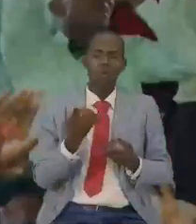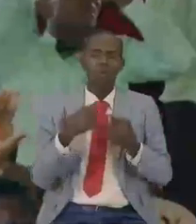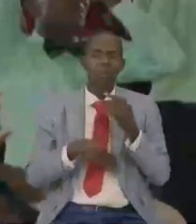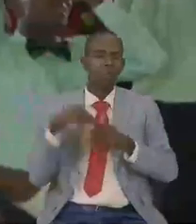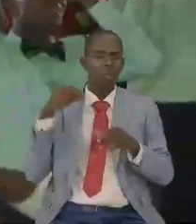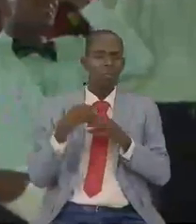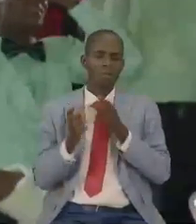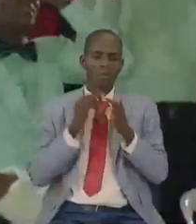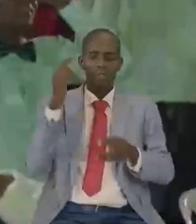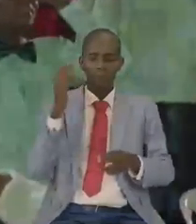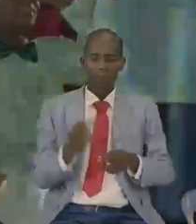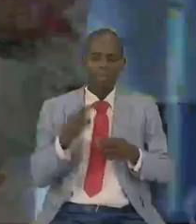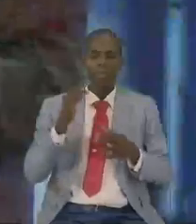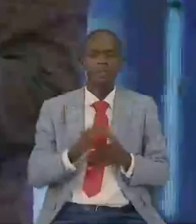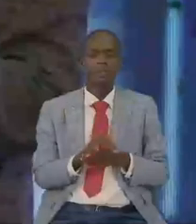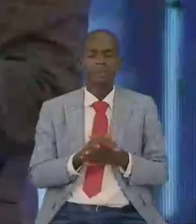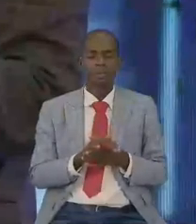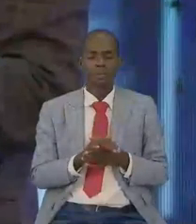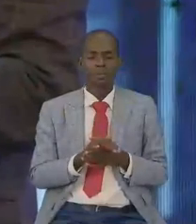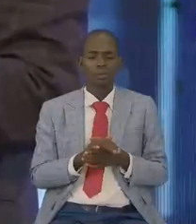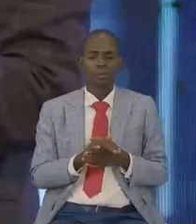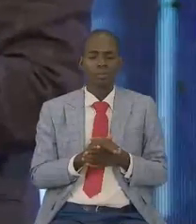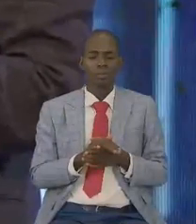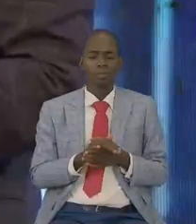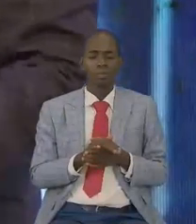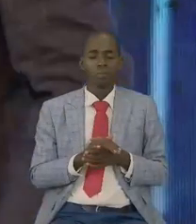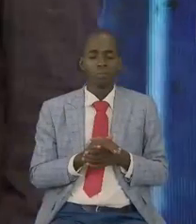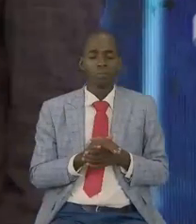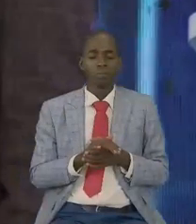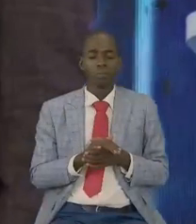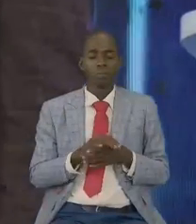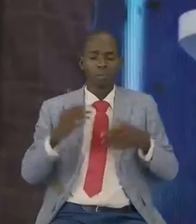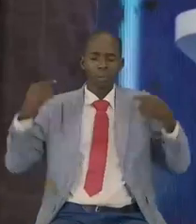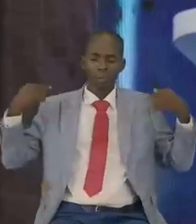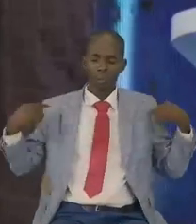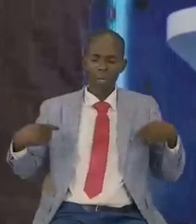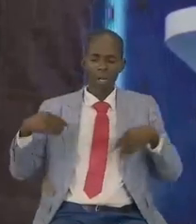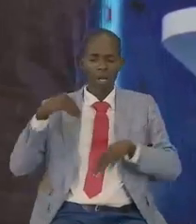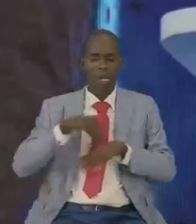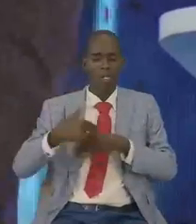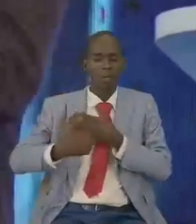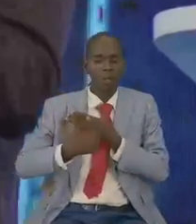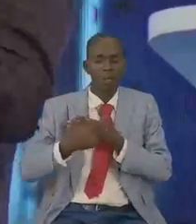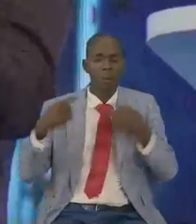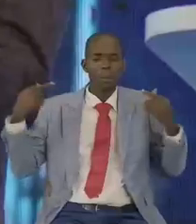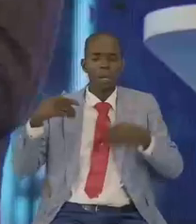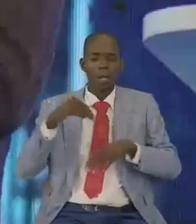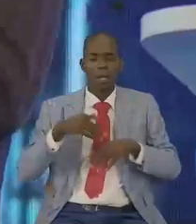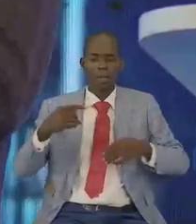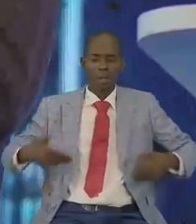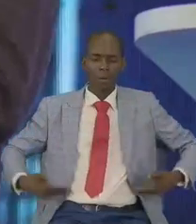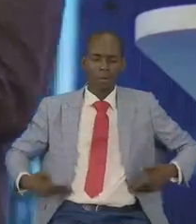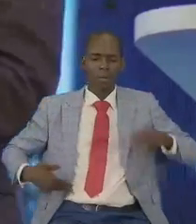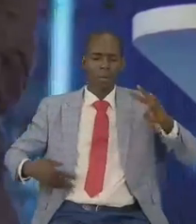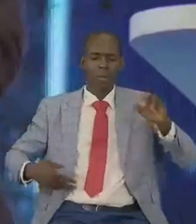sortez au nom de Jésus. Douleur au dos, au niveau des hanches,